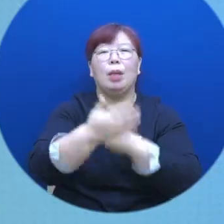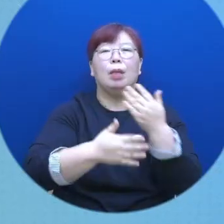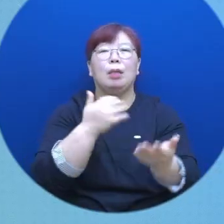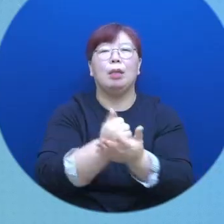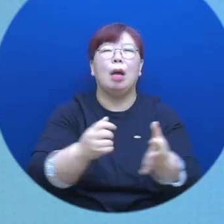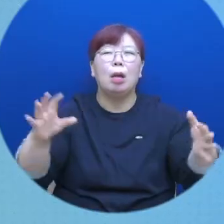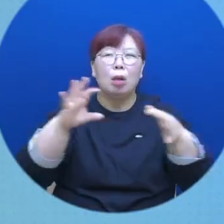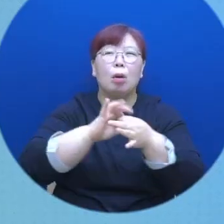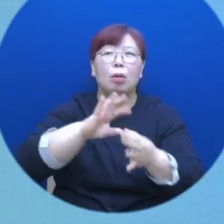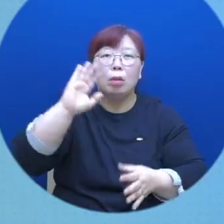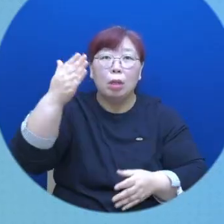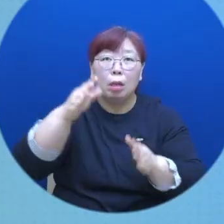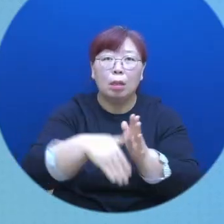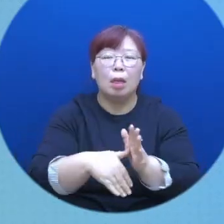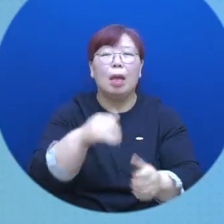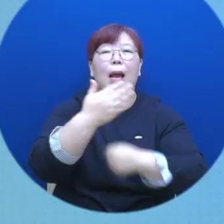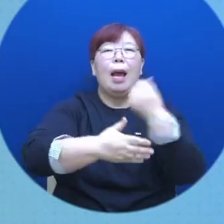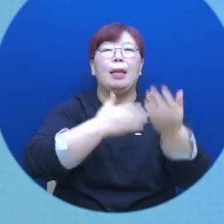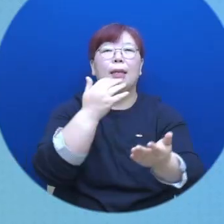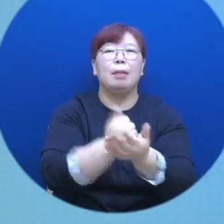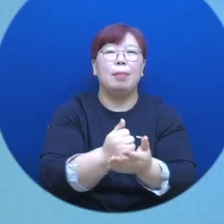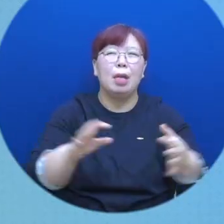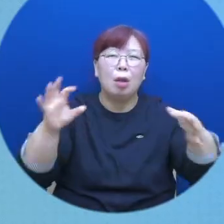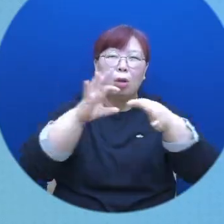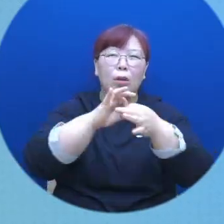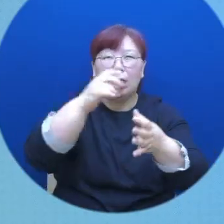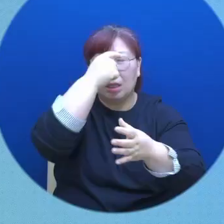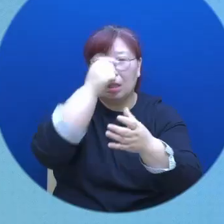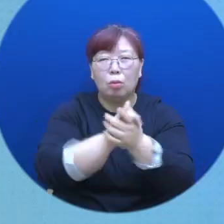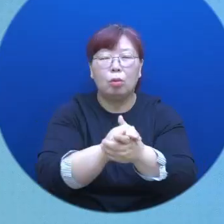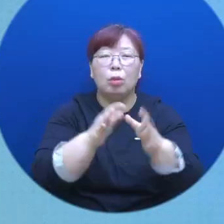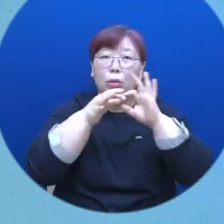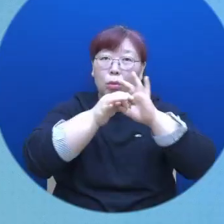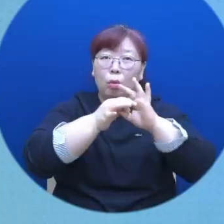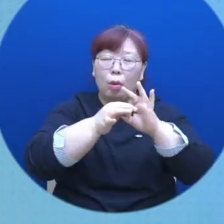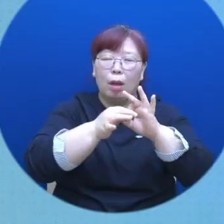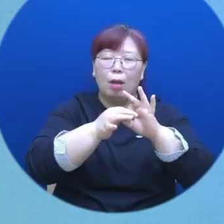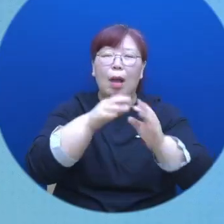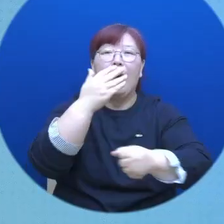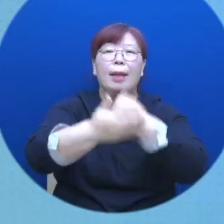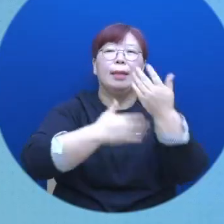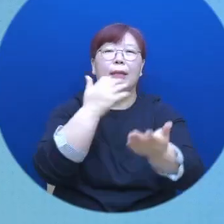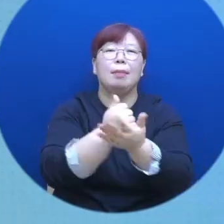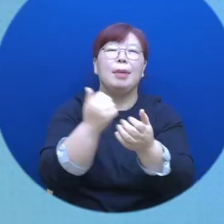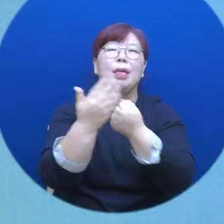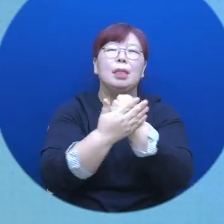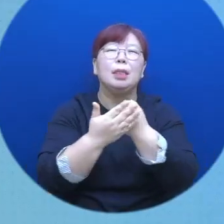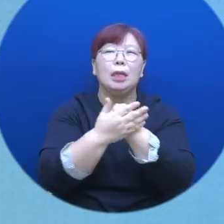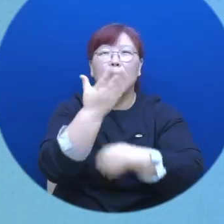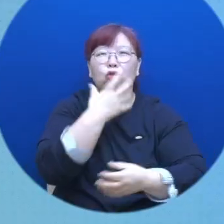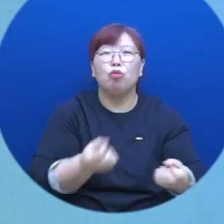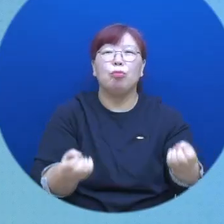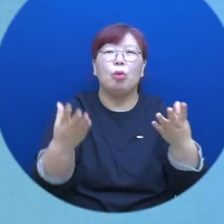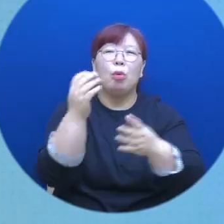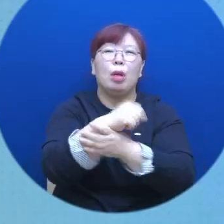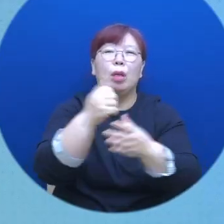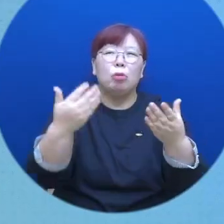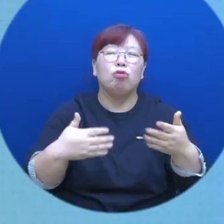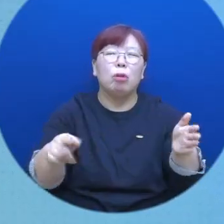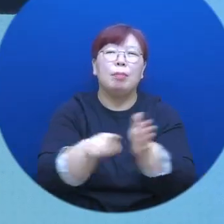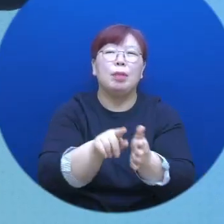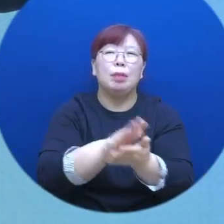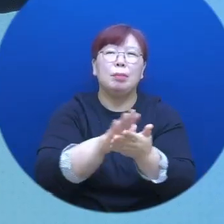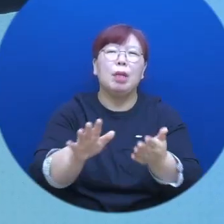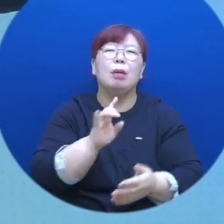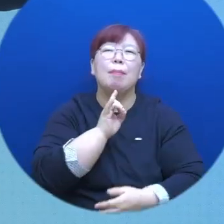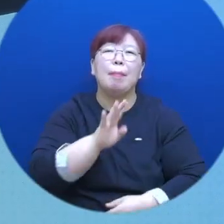때 하나님과 연결된 그 기도를 통하여 하나님이 저와 여러분에게 은혜, 축복, 허락해 주실 줄 믿습니다.